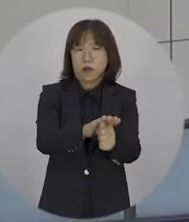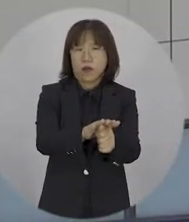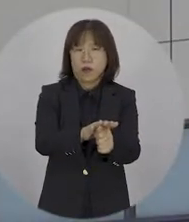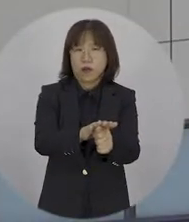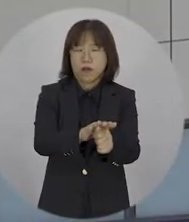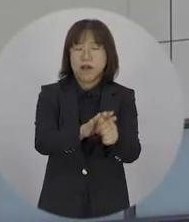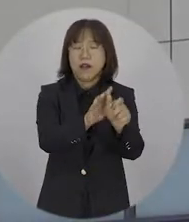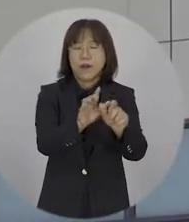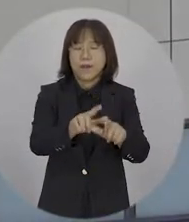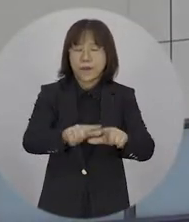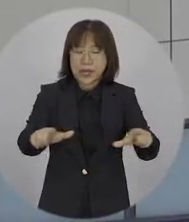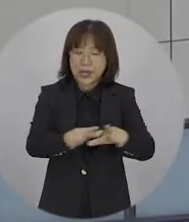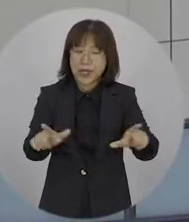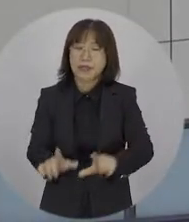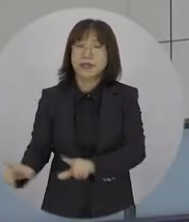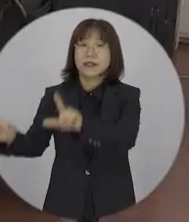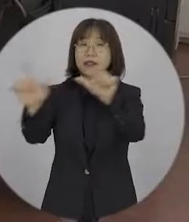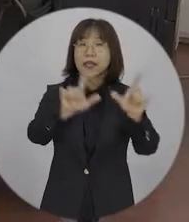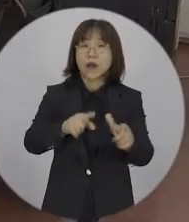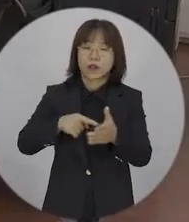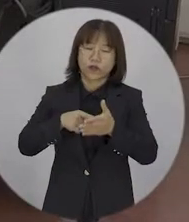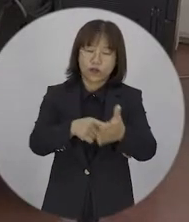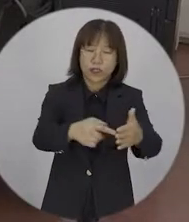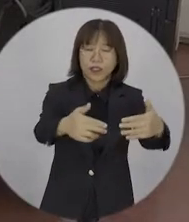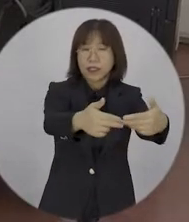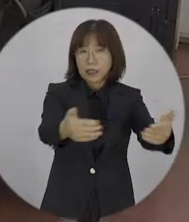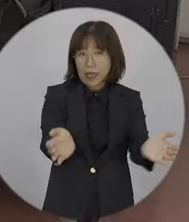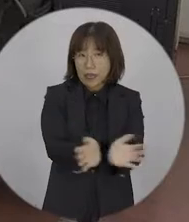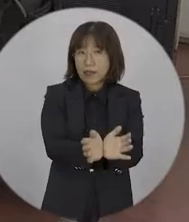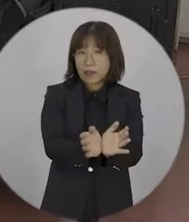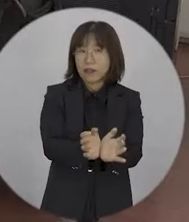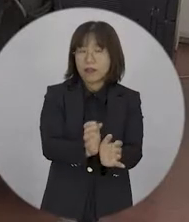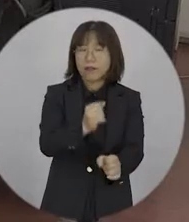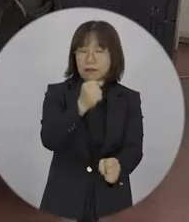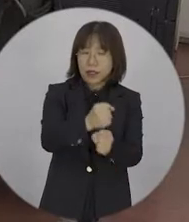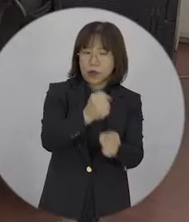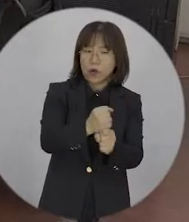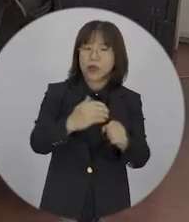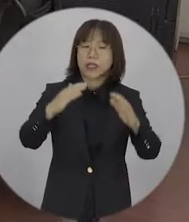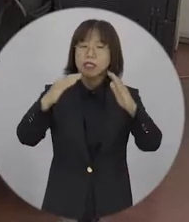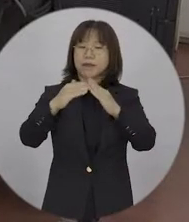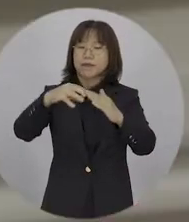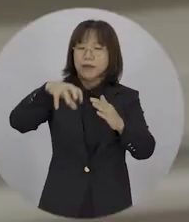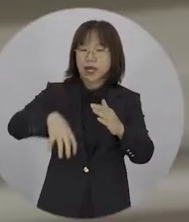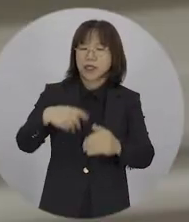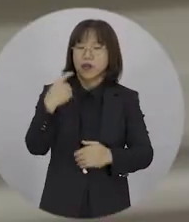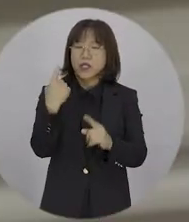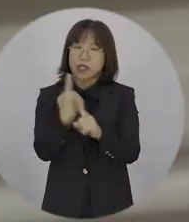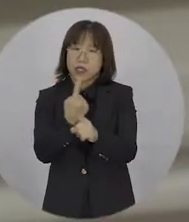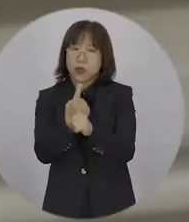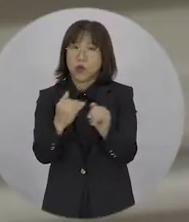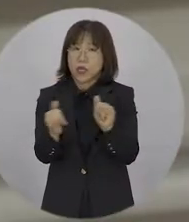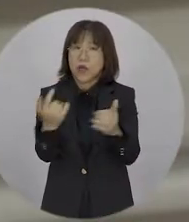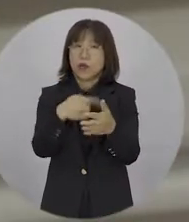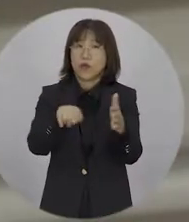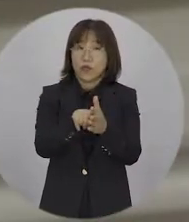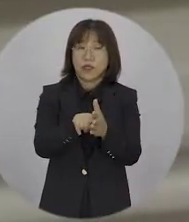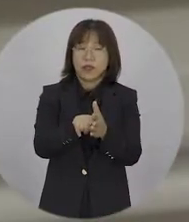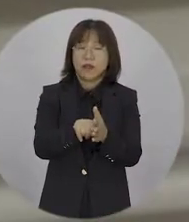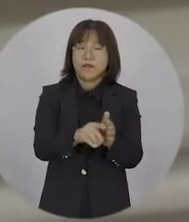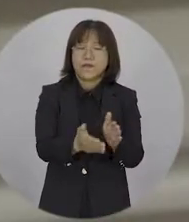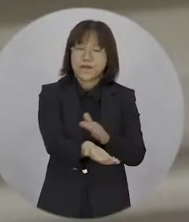추진단 을 설치해 운영하고 재택 치료 전담팀을 구성해 재택 치료자 를 관리하고 응급상황 에